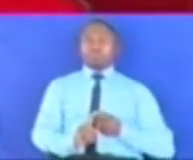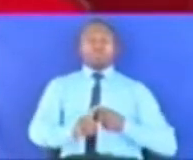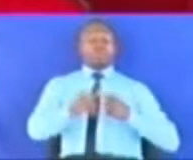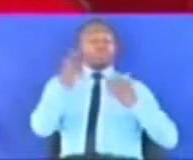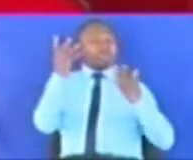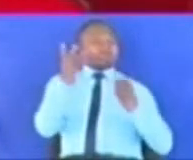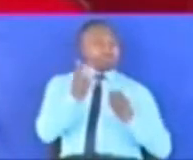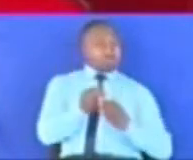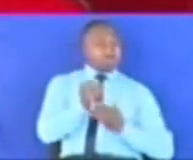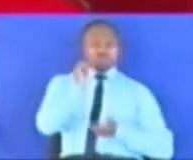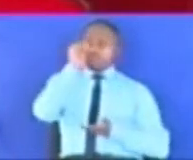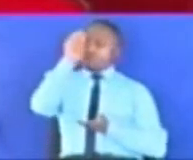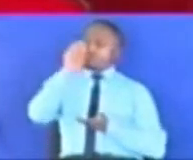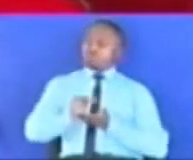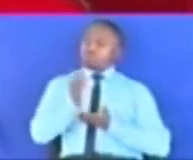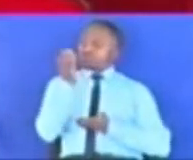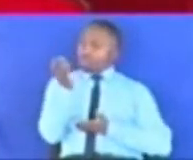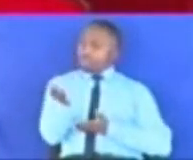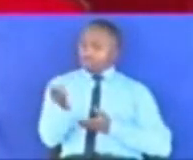pamoja na upungufu huo,